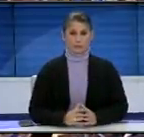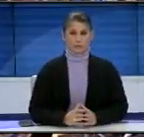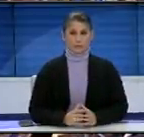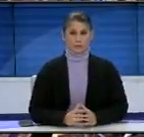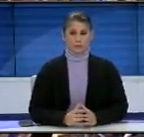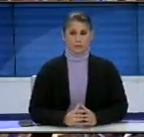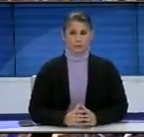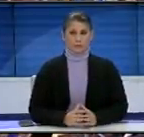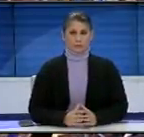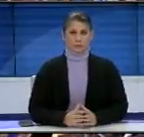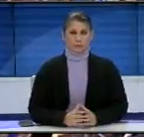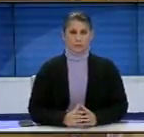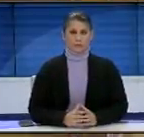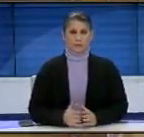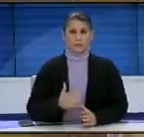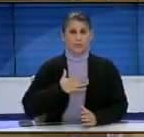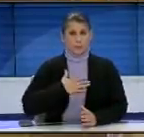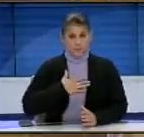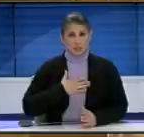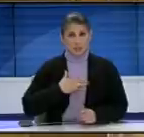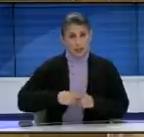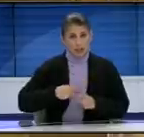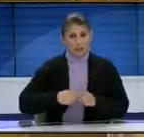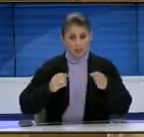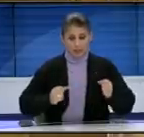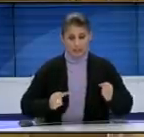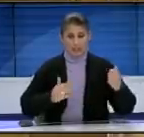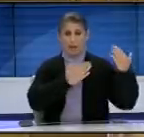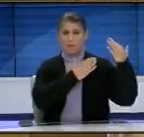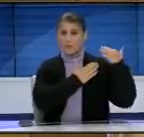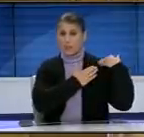η θέση ευθύνης που πρέπει να κρατήσει η Ελλάδα